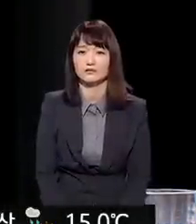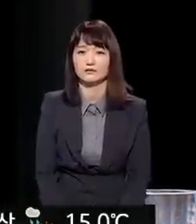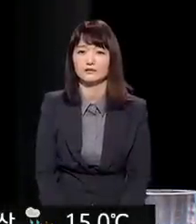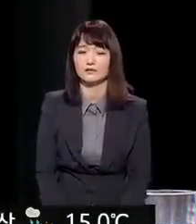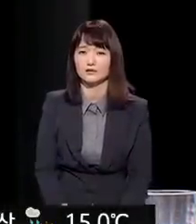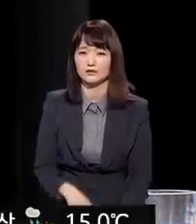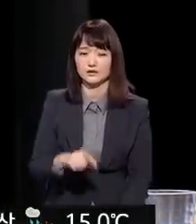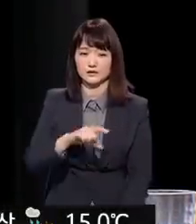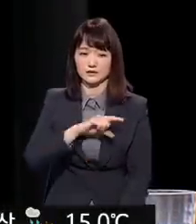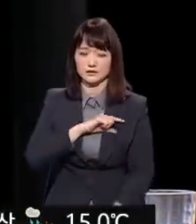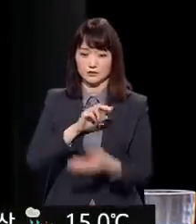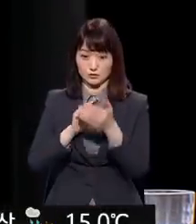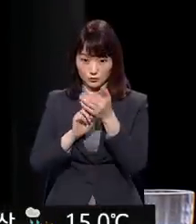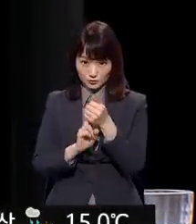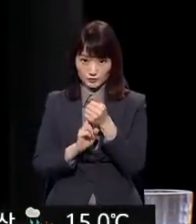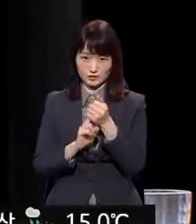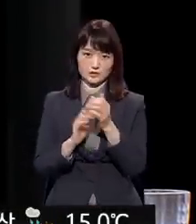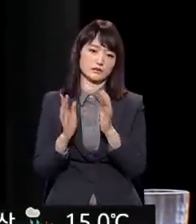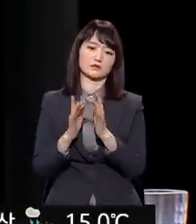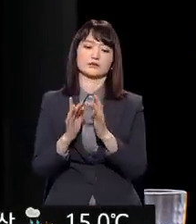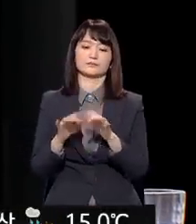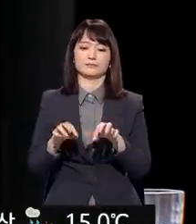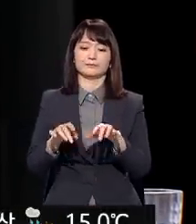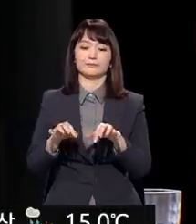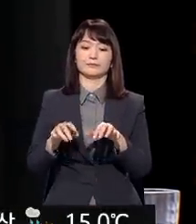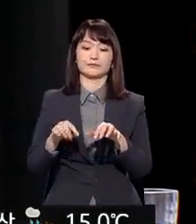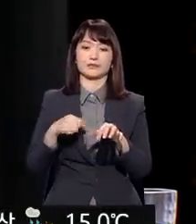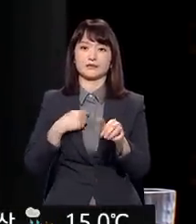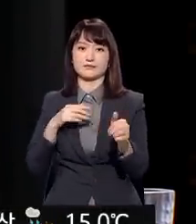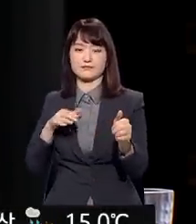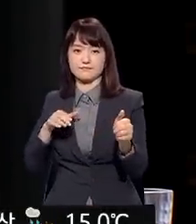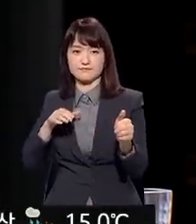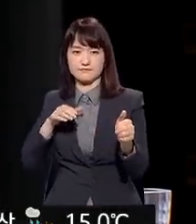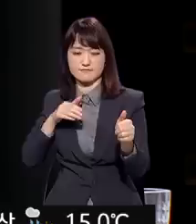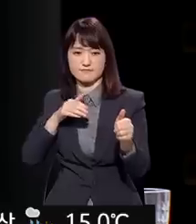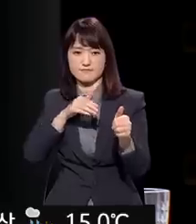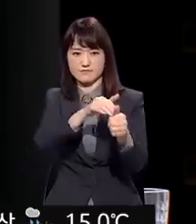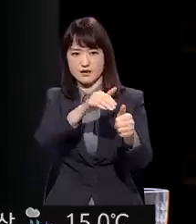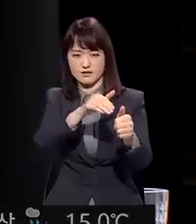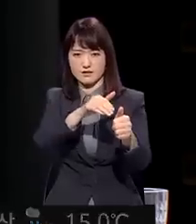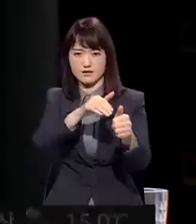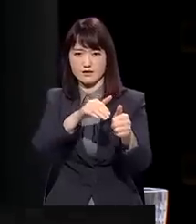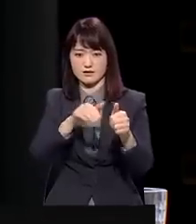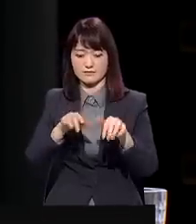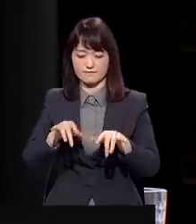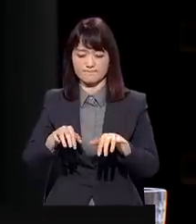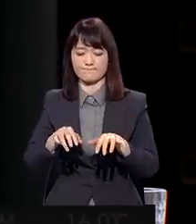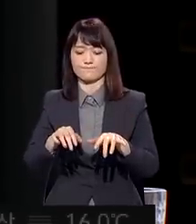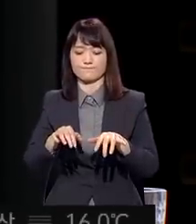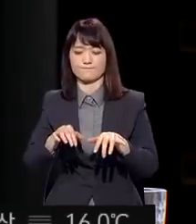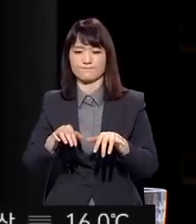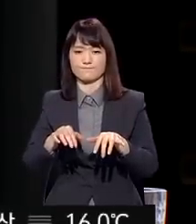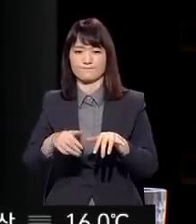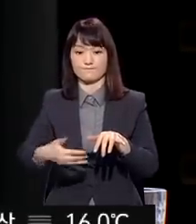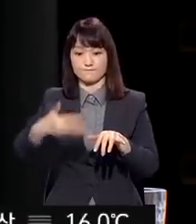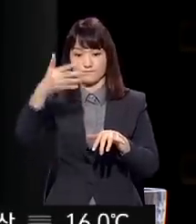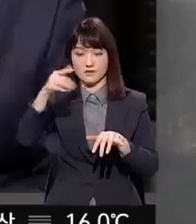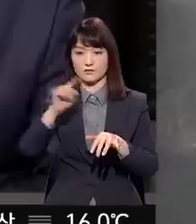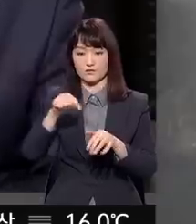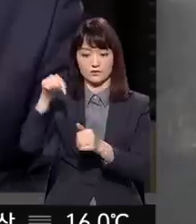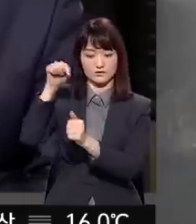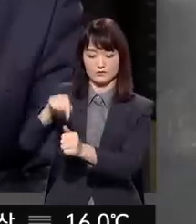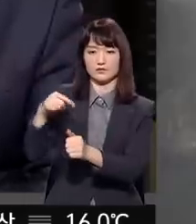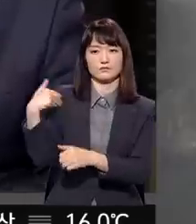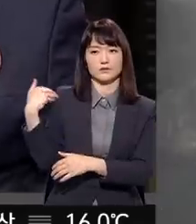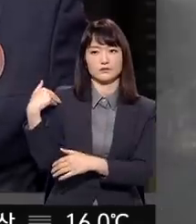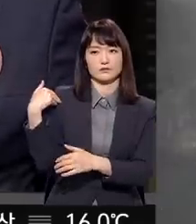블라인드의 예. 익명 커뮤니티에 자신을 저격하는 글이 딱 올라오니까 일단 뭐 어떻게 무슨 이유에 무슨 지시를 했는지